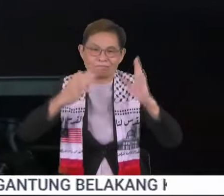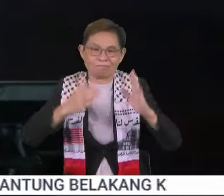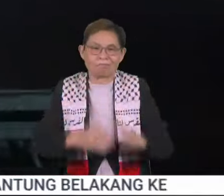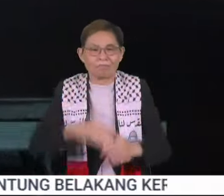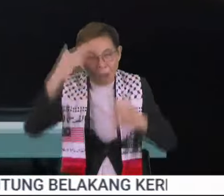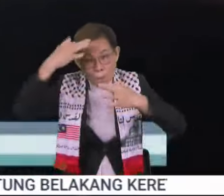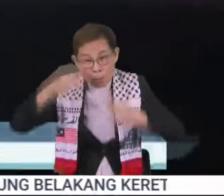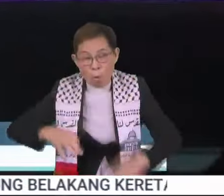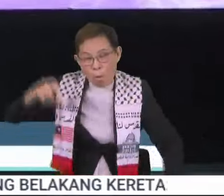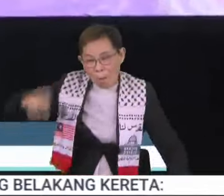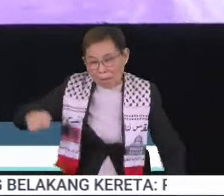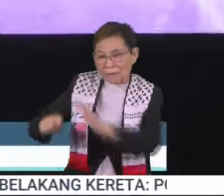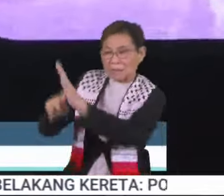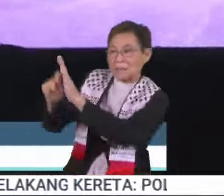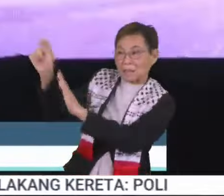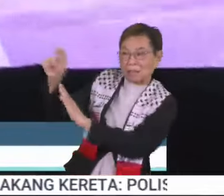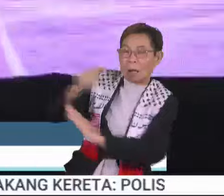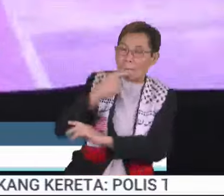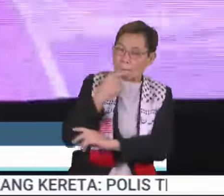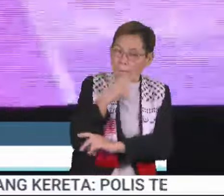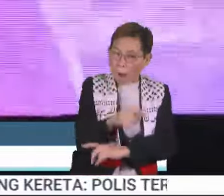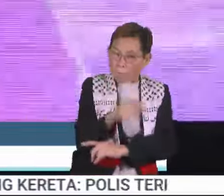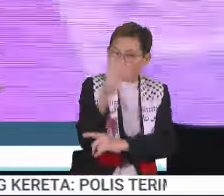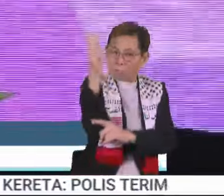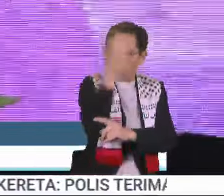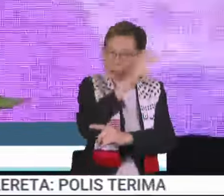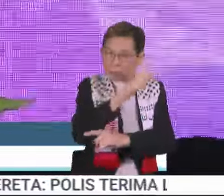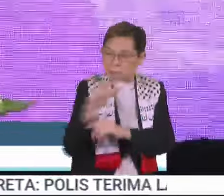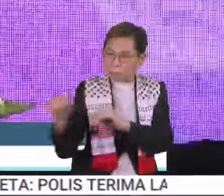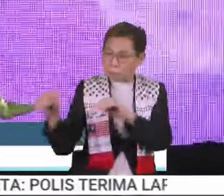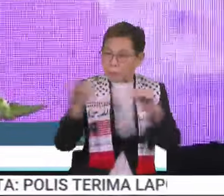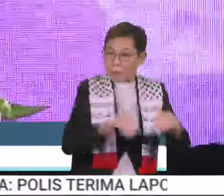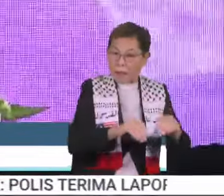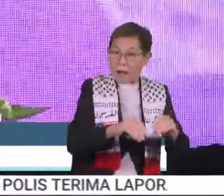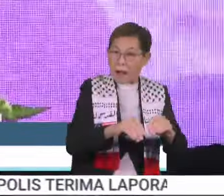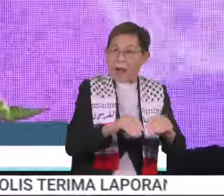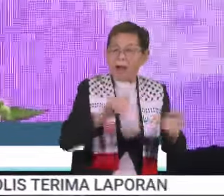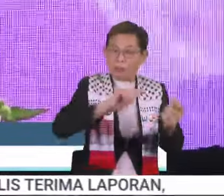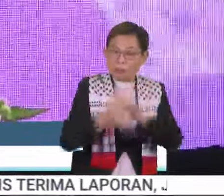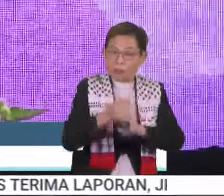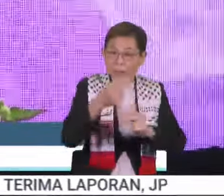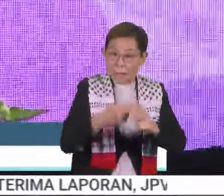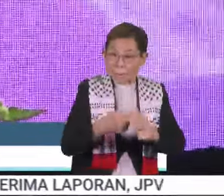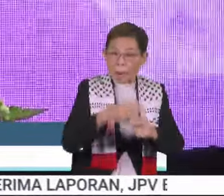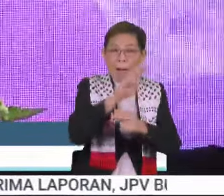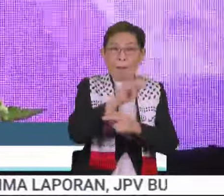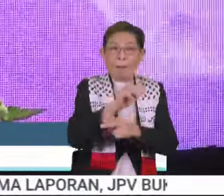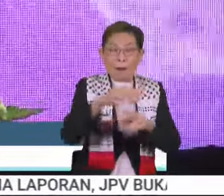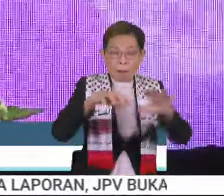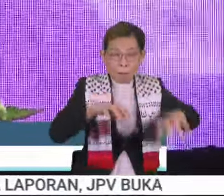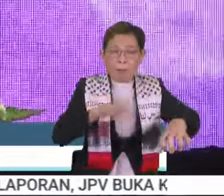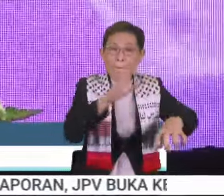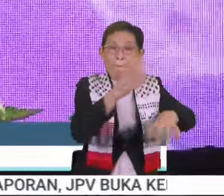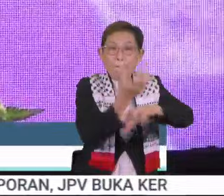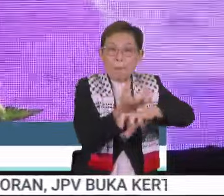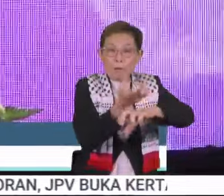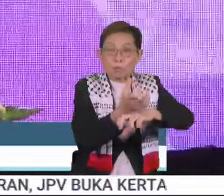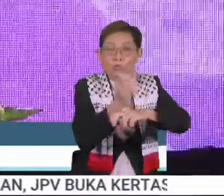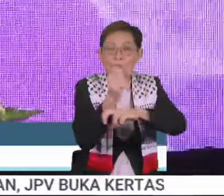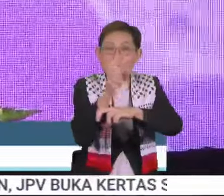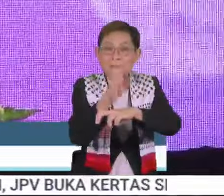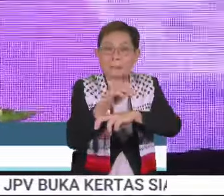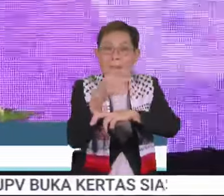Memetik keputusan Mahkamah Tinggi yang memerintahkan kerajaan memindah milik tanah di Mukim Batu kepada Semantan